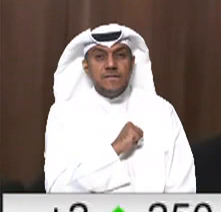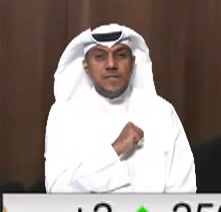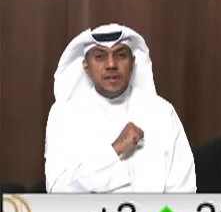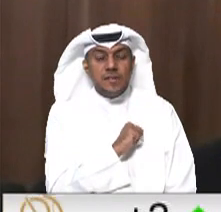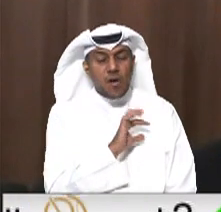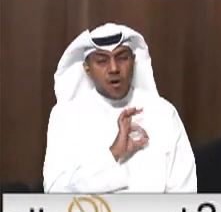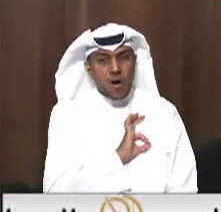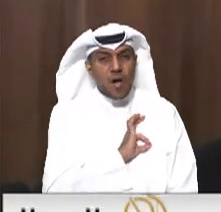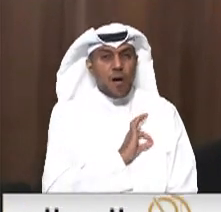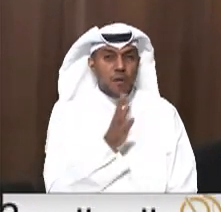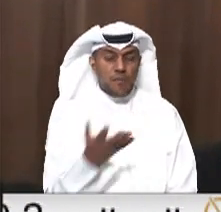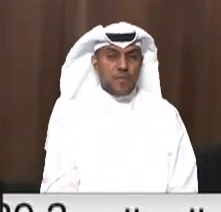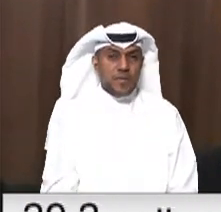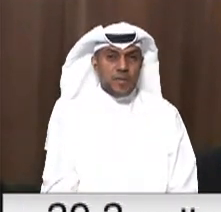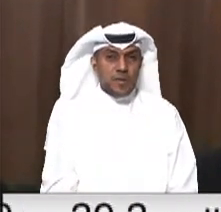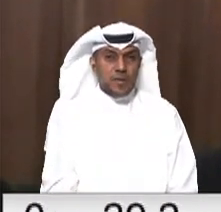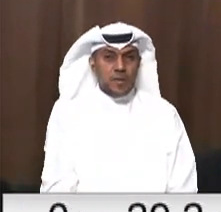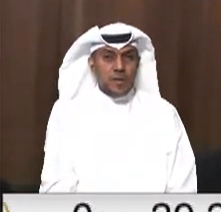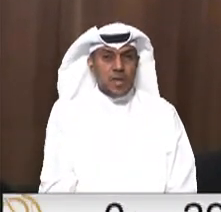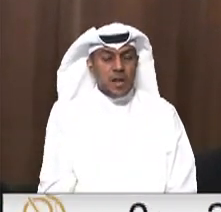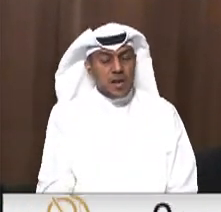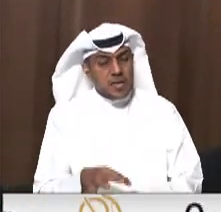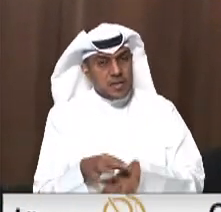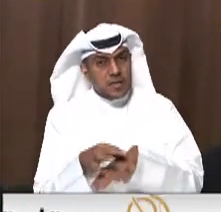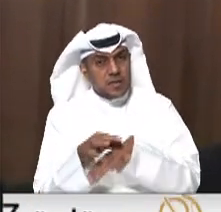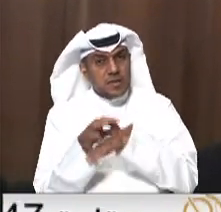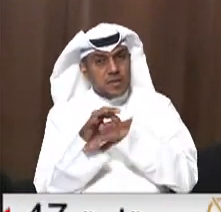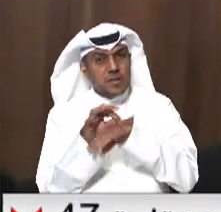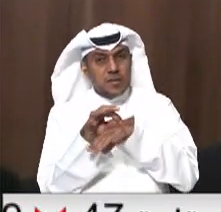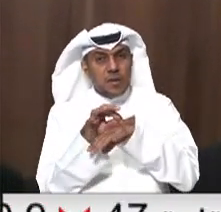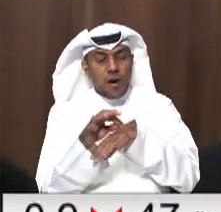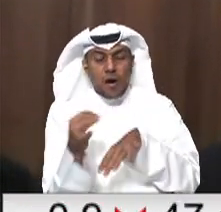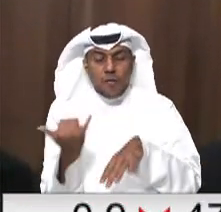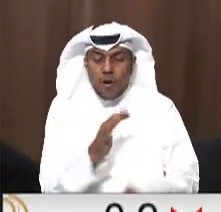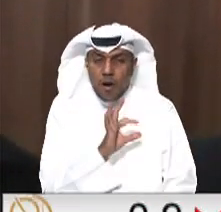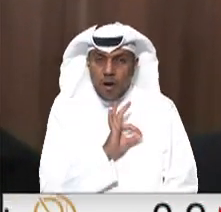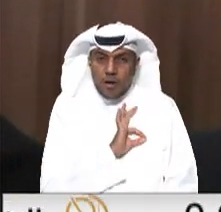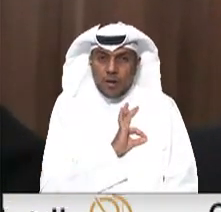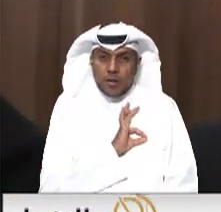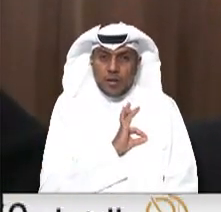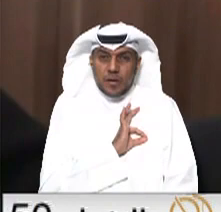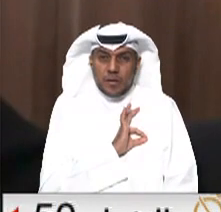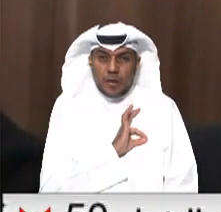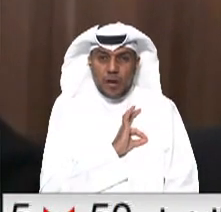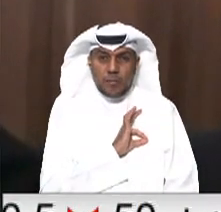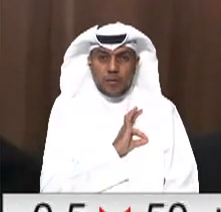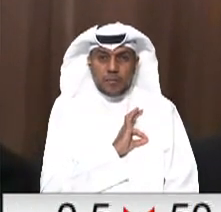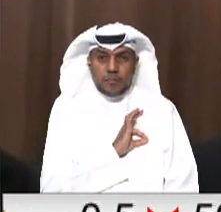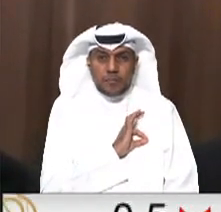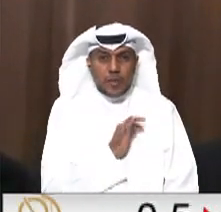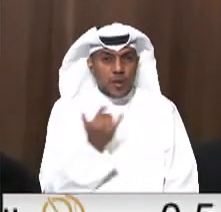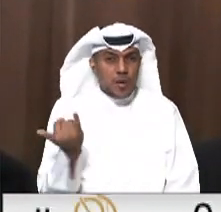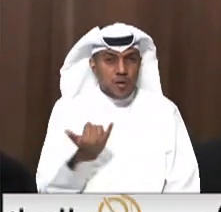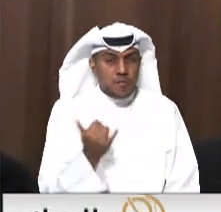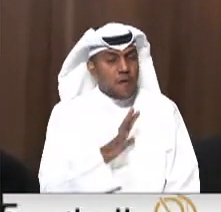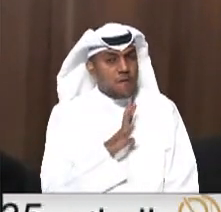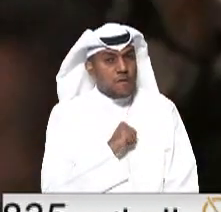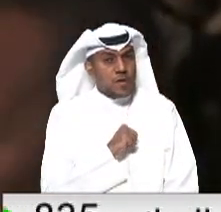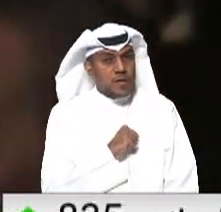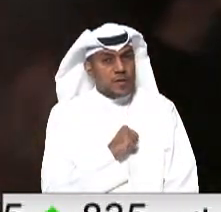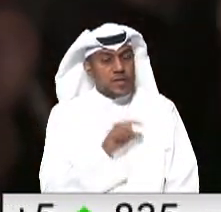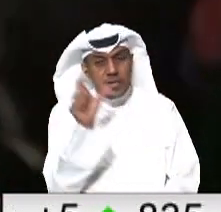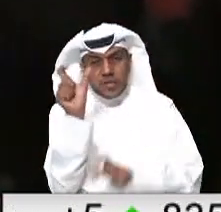هذه مشاريع تنموية إنسانية من أجل التخفيف على المواطن